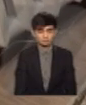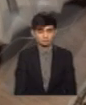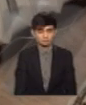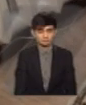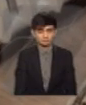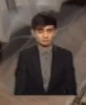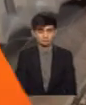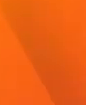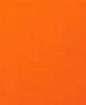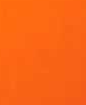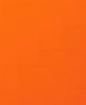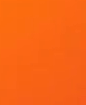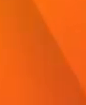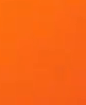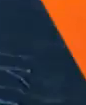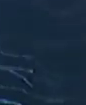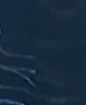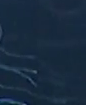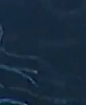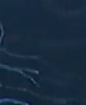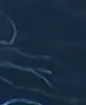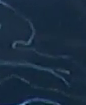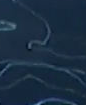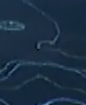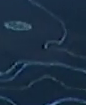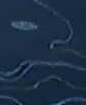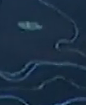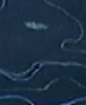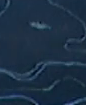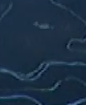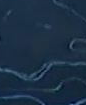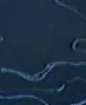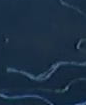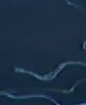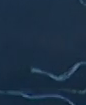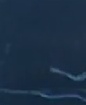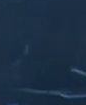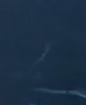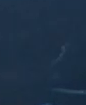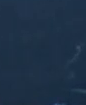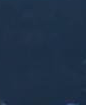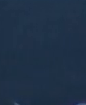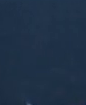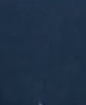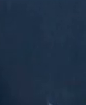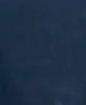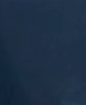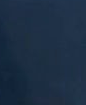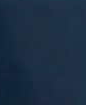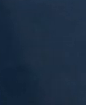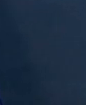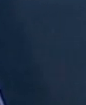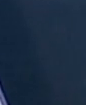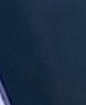карагандинская область будьте в курсе всех событий в нашей стране подписывайтесь на наш канал в youtube ставьте лайки пишите